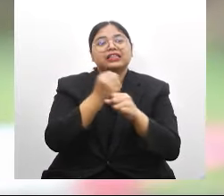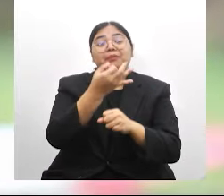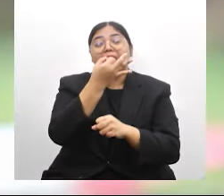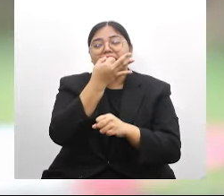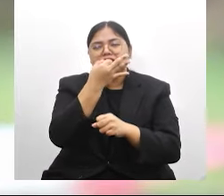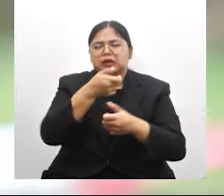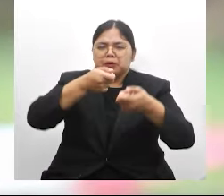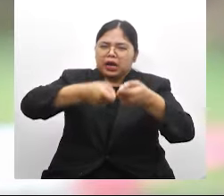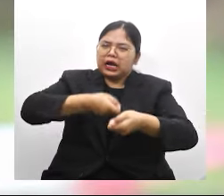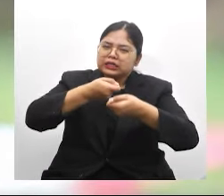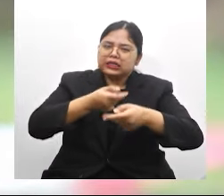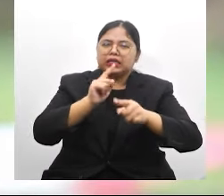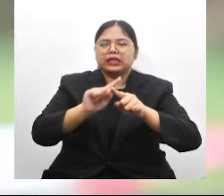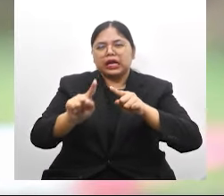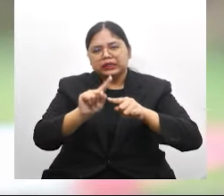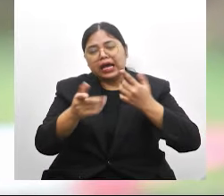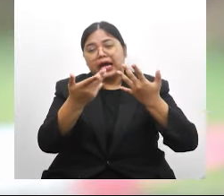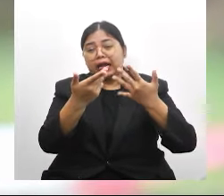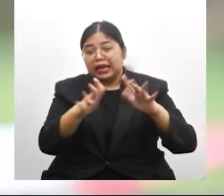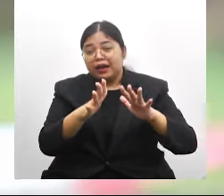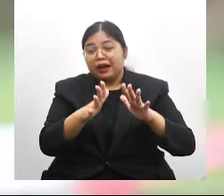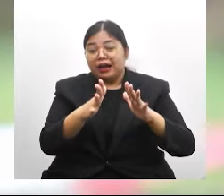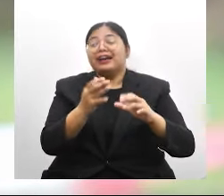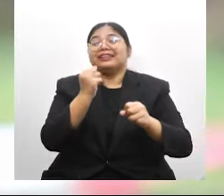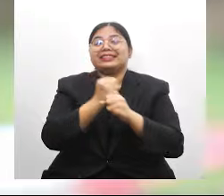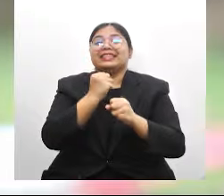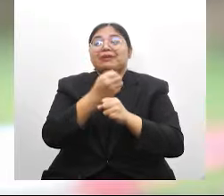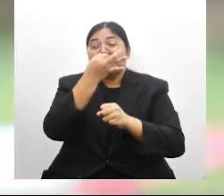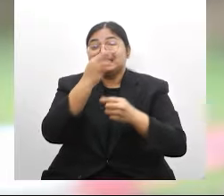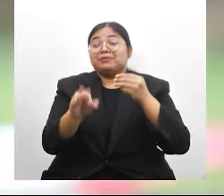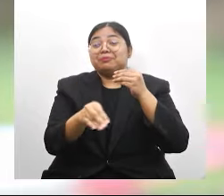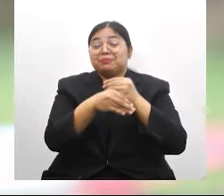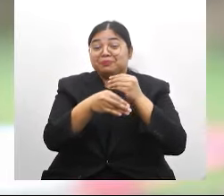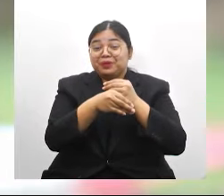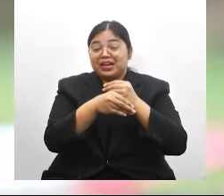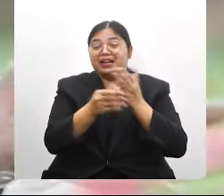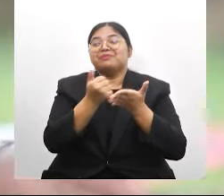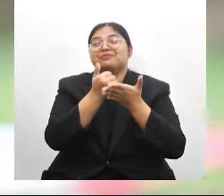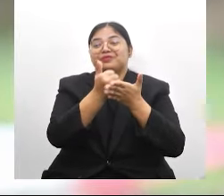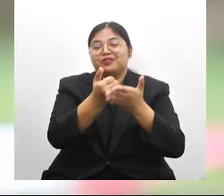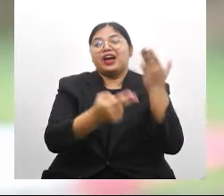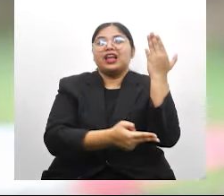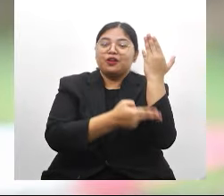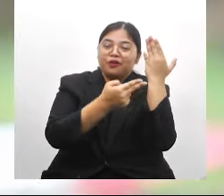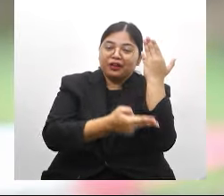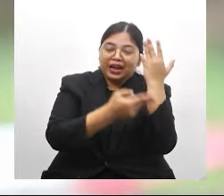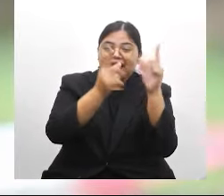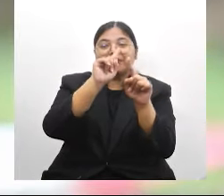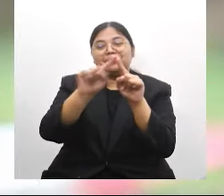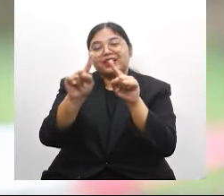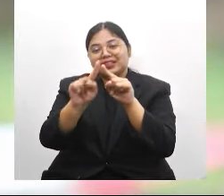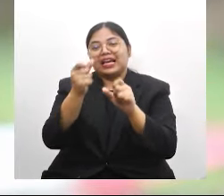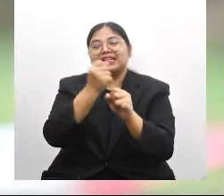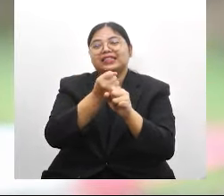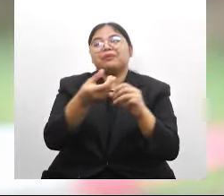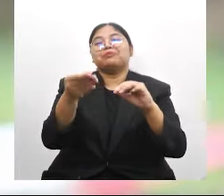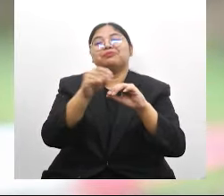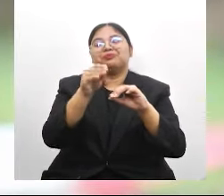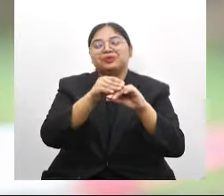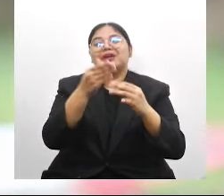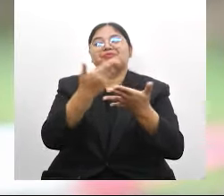ทำไร่ทำสวนู้ใกันแล้วอาชีพเสริมคือเป็นเจ้าหน้าที่โรงแรมต่างๆรีสอร์ทต่างๆนะครับซึ่งเป็นราย